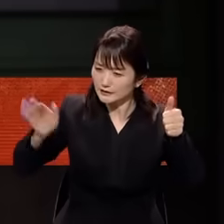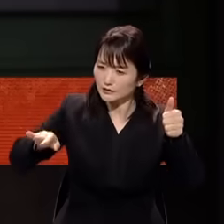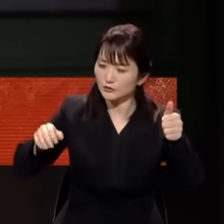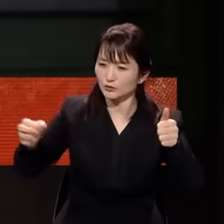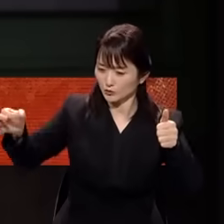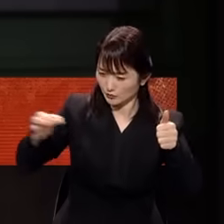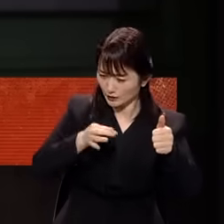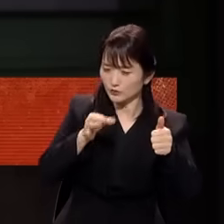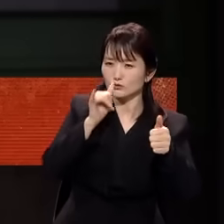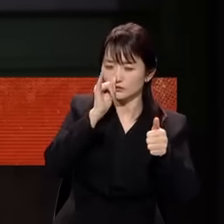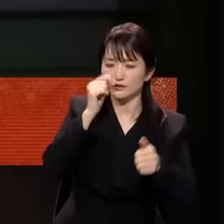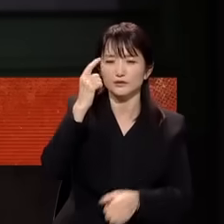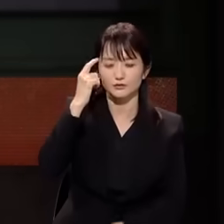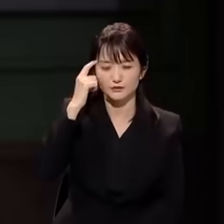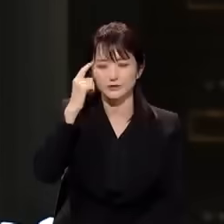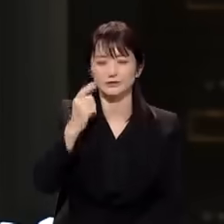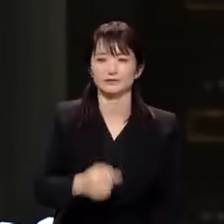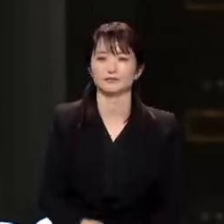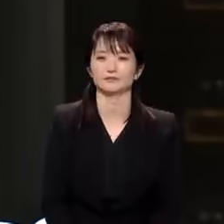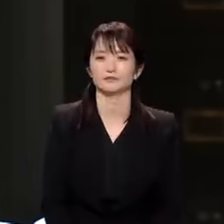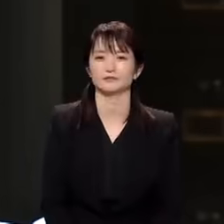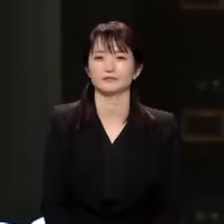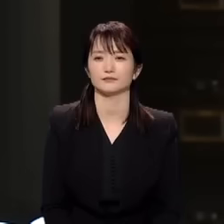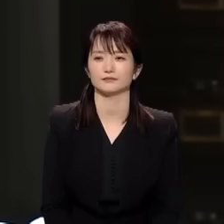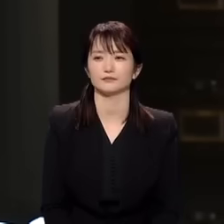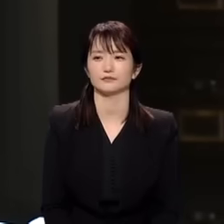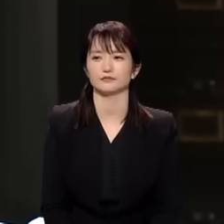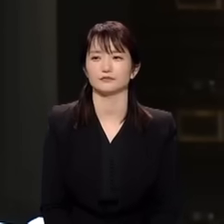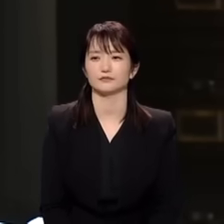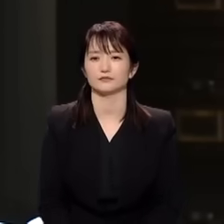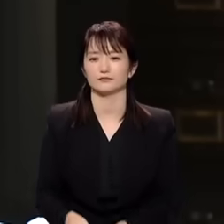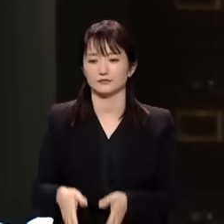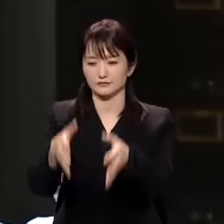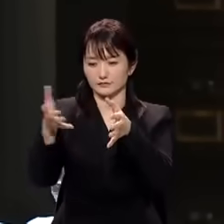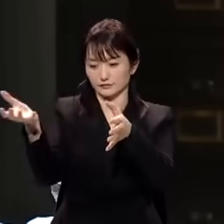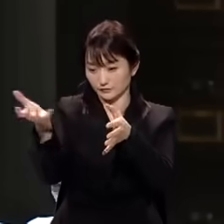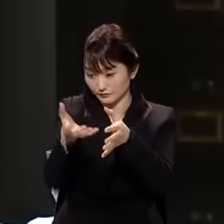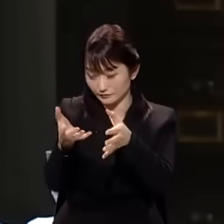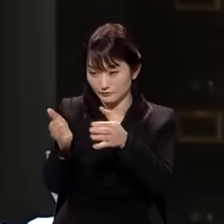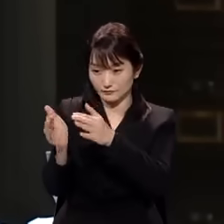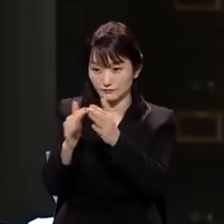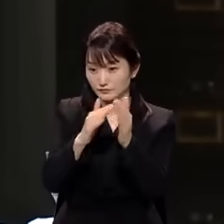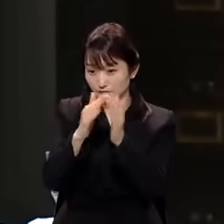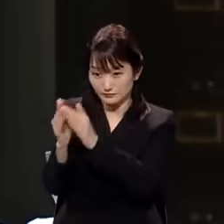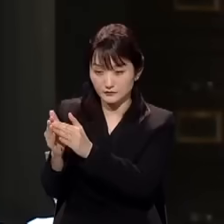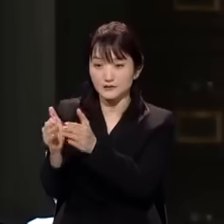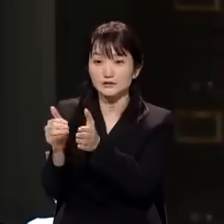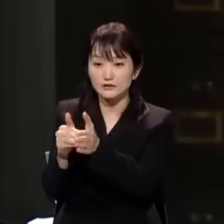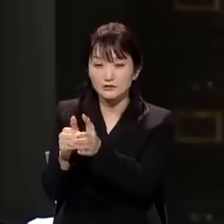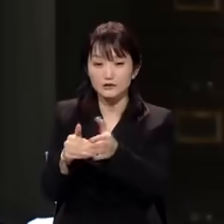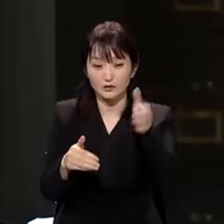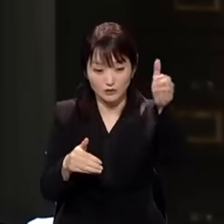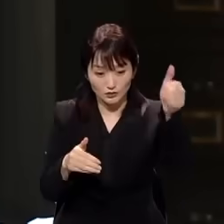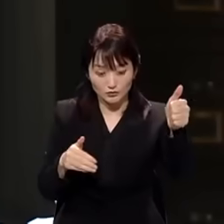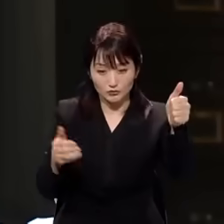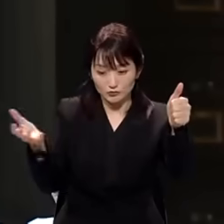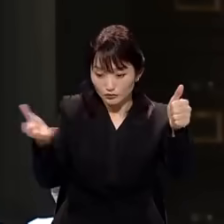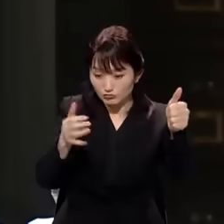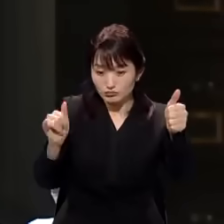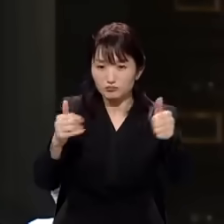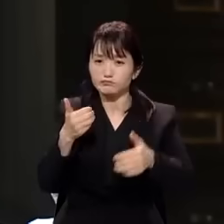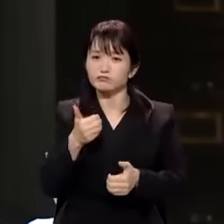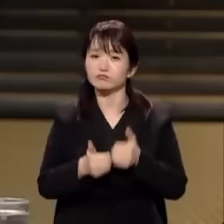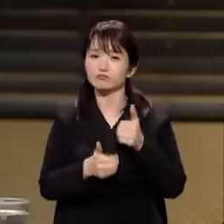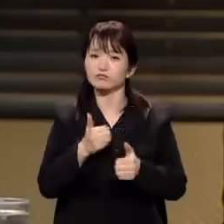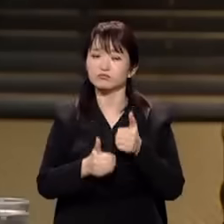생각을 했다고 합니다. 자, 그런데 세입자가 이사를 마치고 난 후에 집주인과 세입자 사이에 갈등이 생기기 시작했다고. 네,